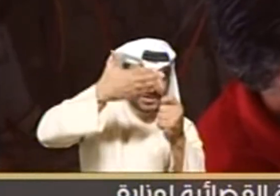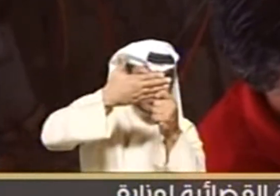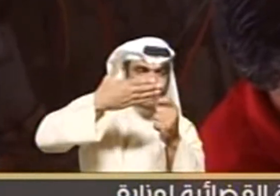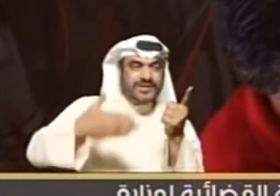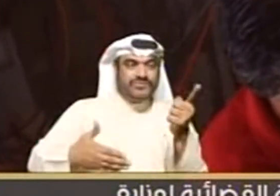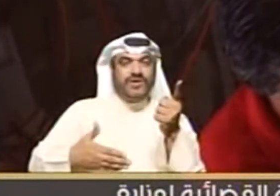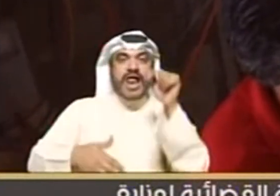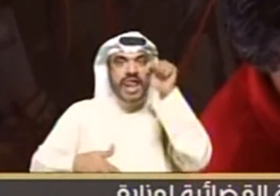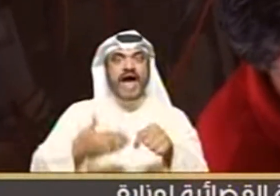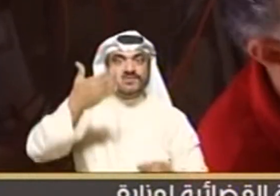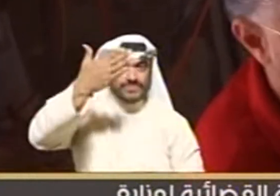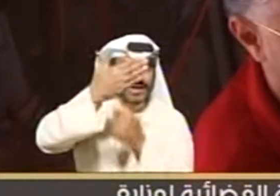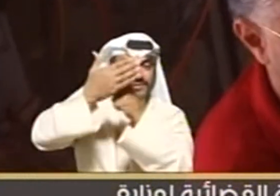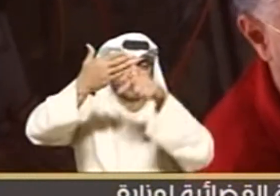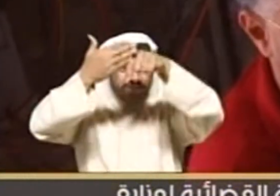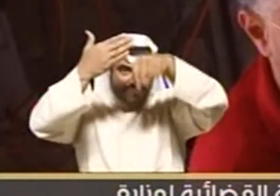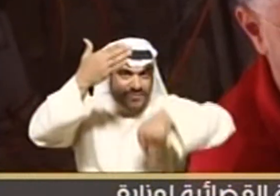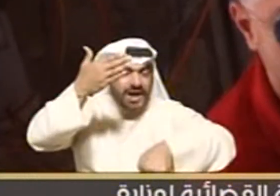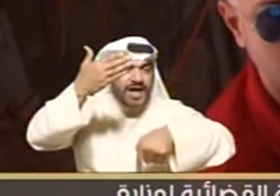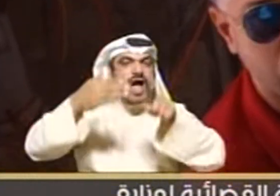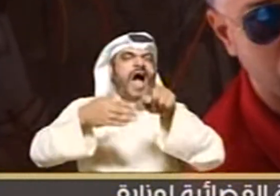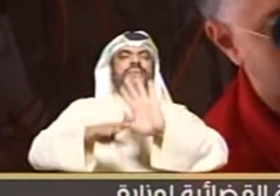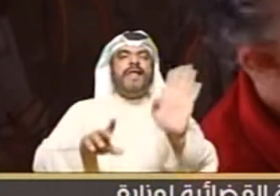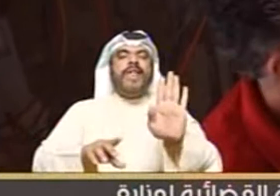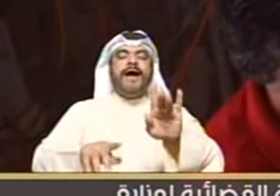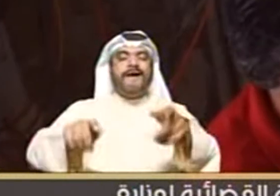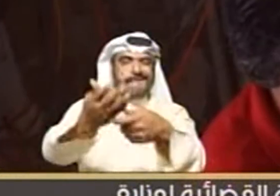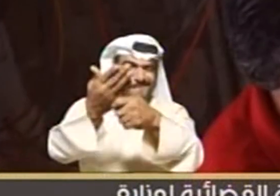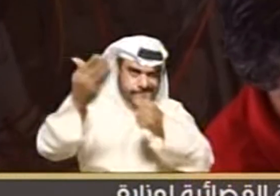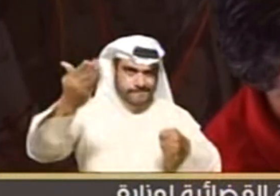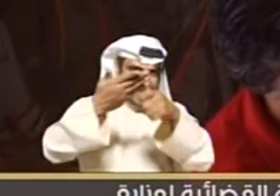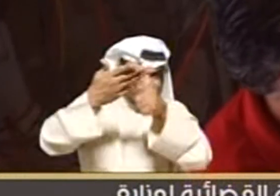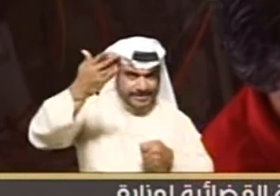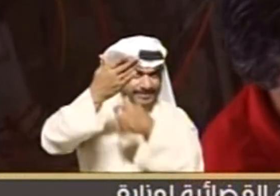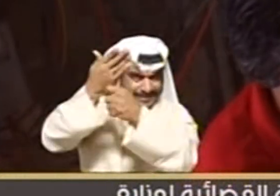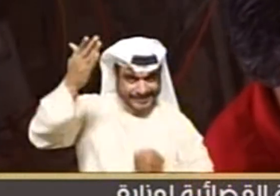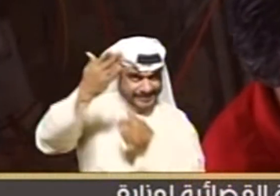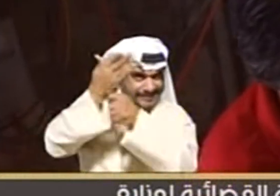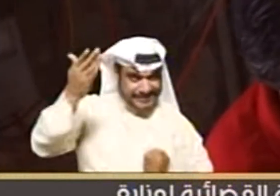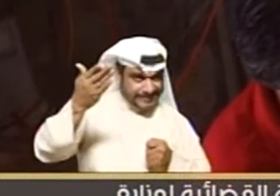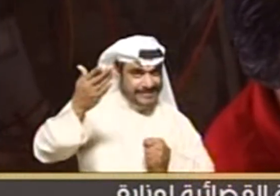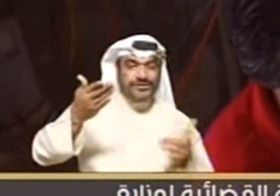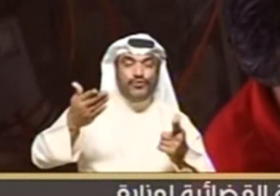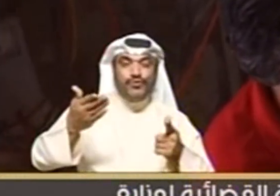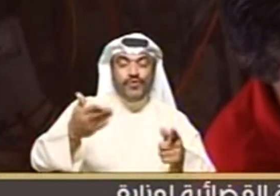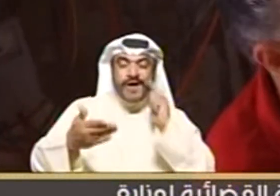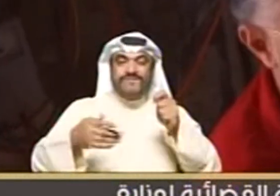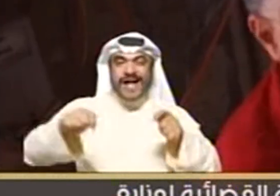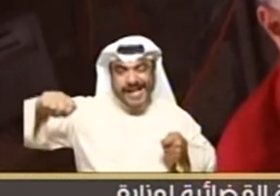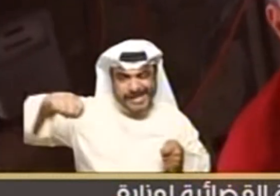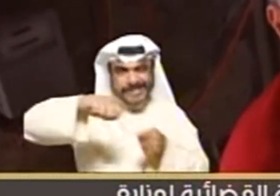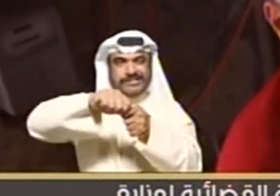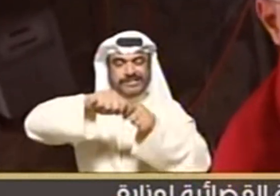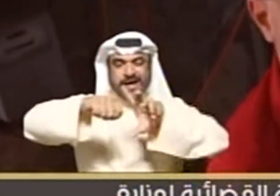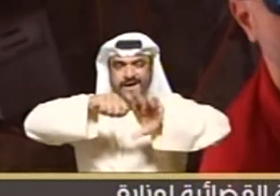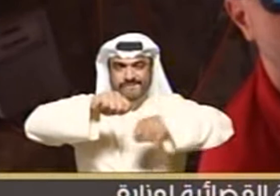فلازم يكون في ان واوت على اساس يقرا العداد نفسه اللي هو القراءة نفسها اللي داخلت له وهم يحسب لها. فأي فيز نفسه